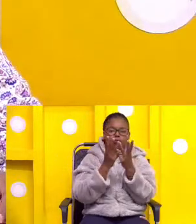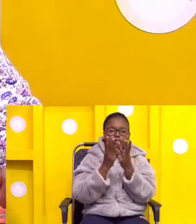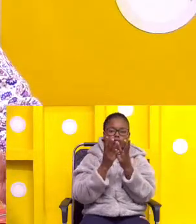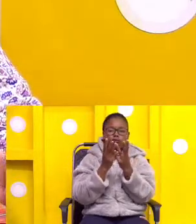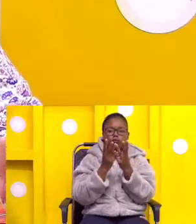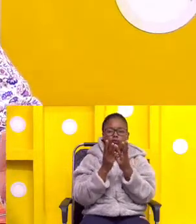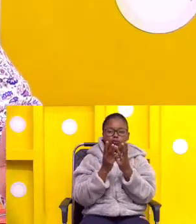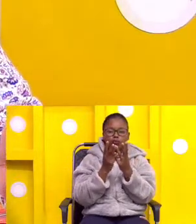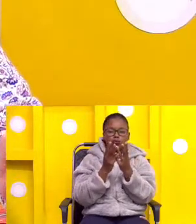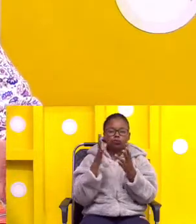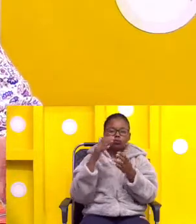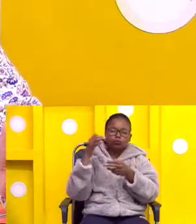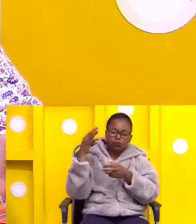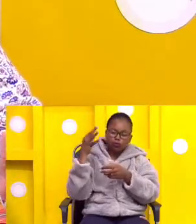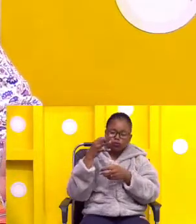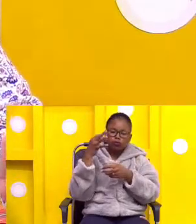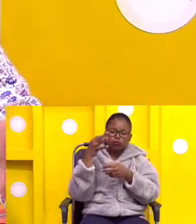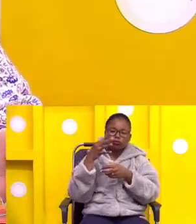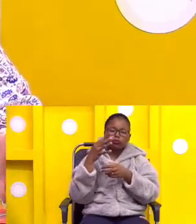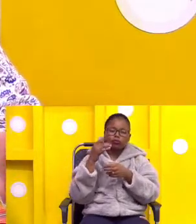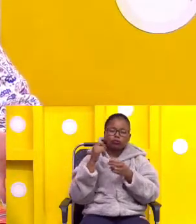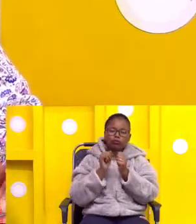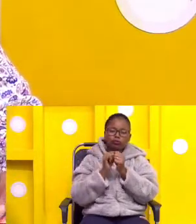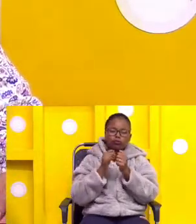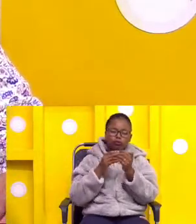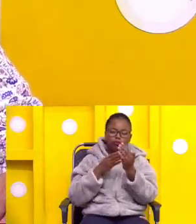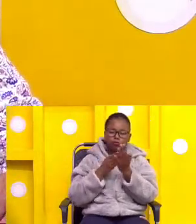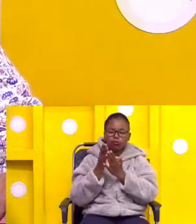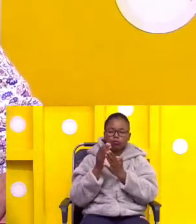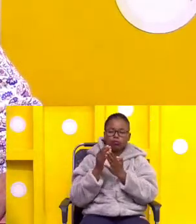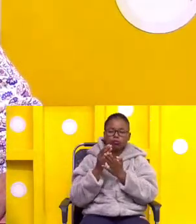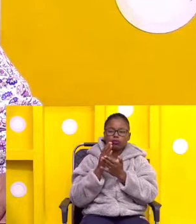Kanitha utoro hujitio no thigu no theru no horo wa ma.